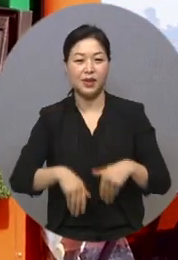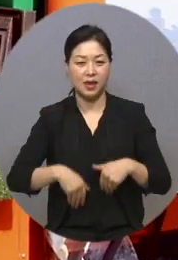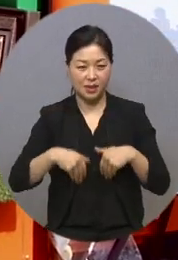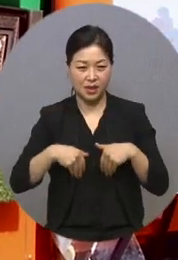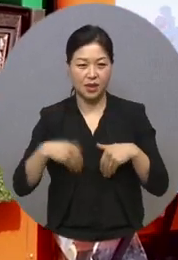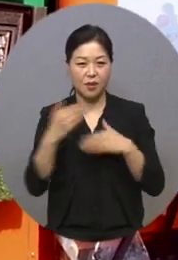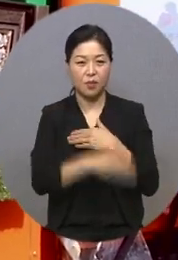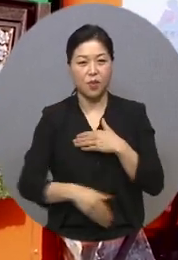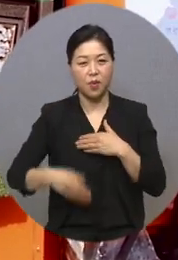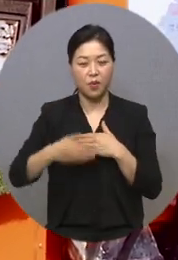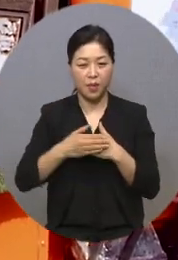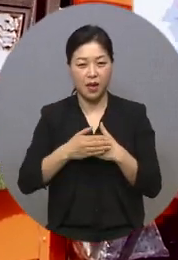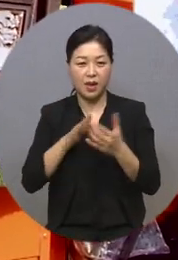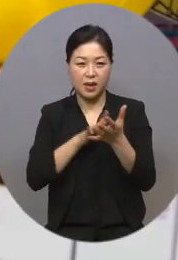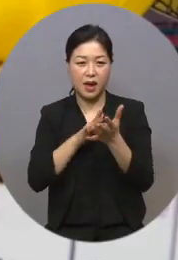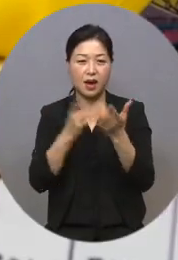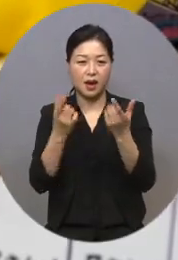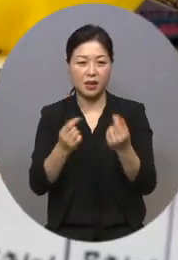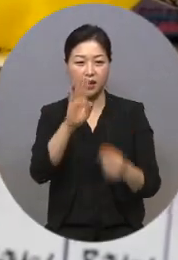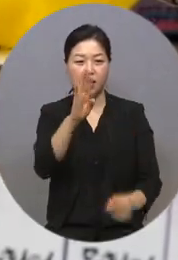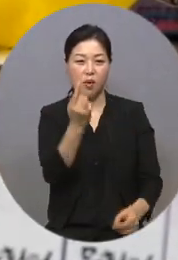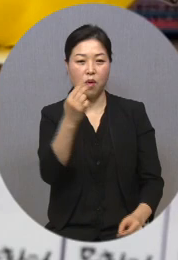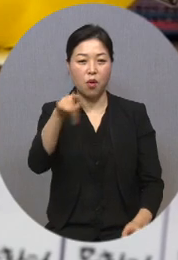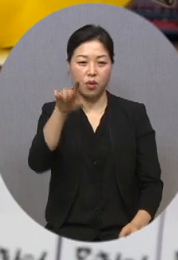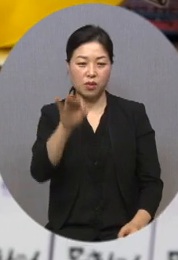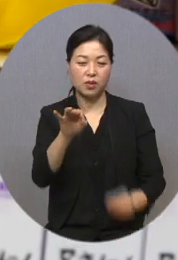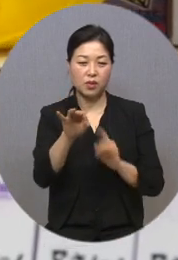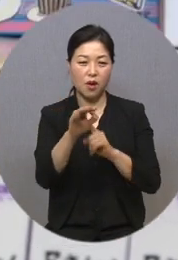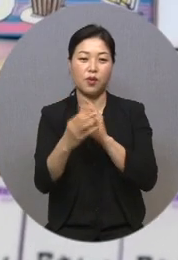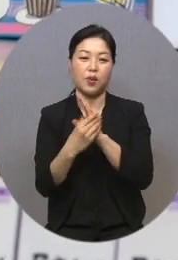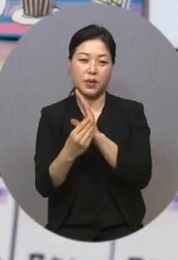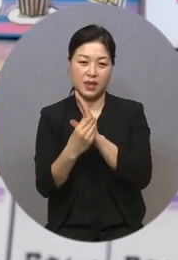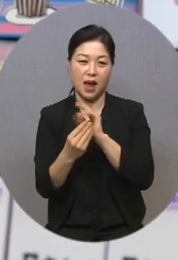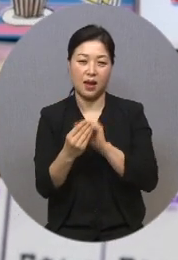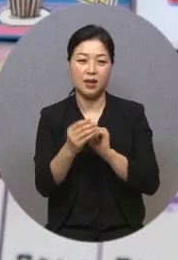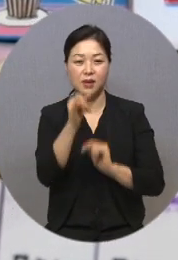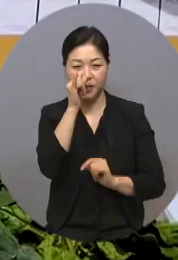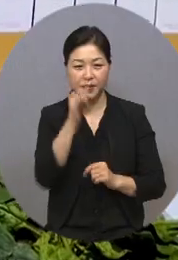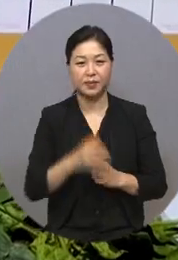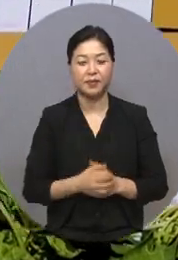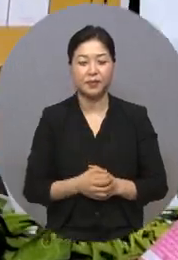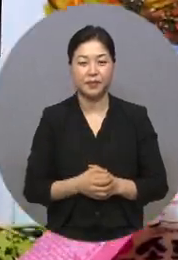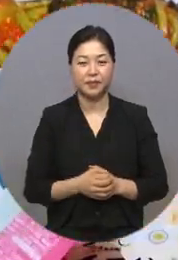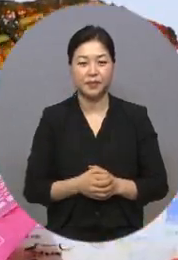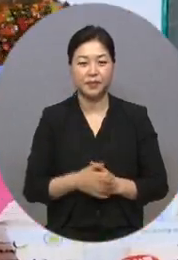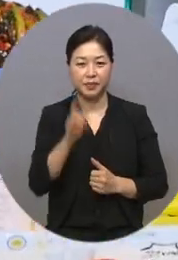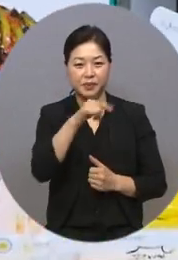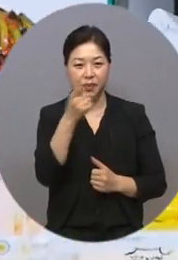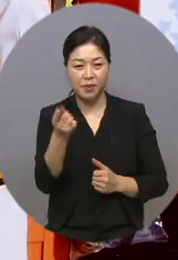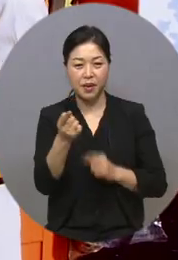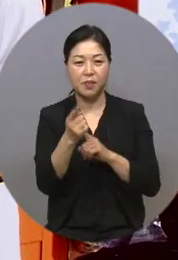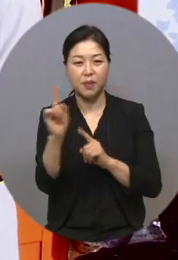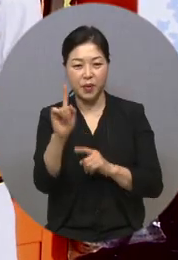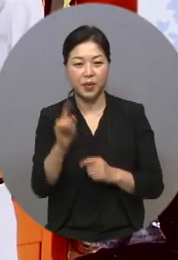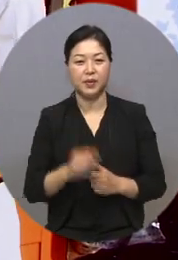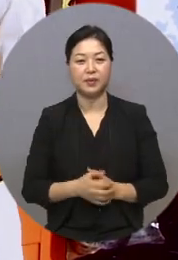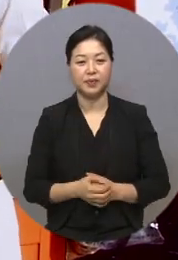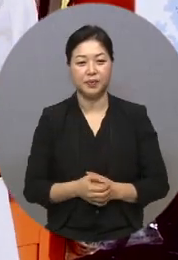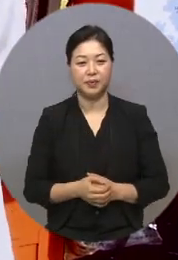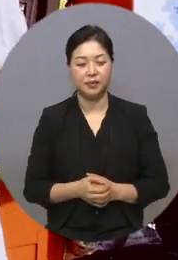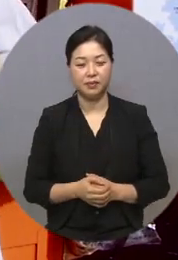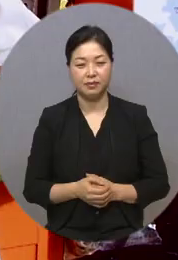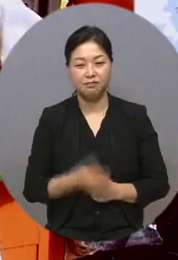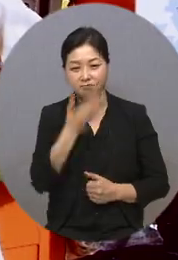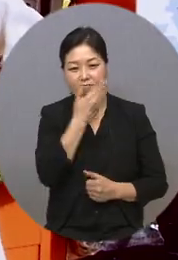몸에 보약 같은 보성 녹차 한 잔 딱 드시죠. 보성 녹차가 준비하고 있습니다. 그 앞으로 살짝 오시면 야 이건 영양